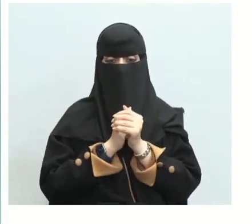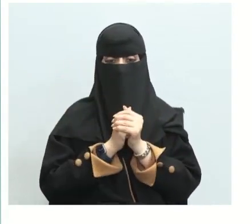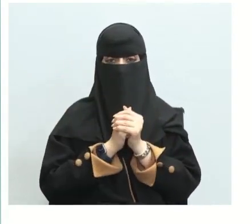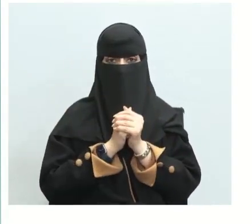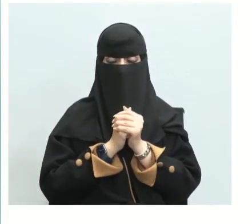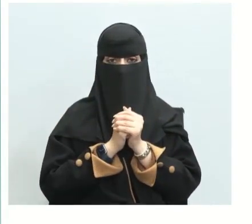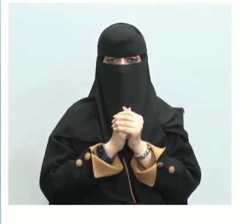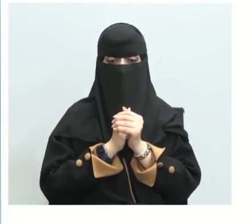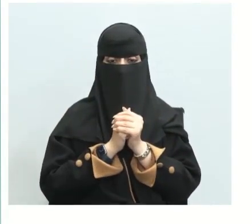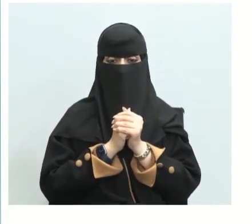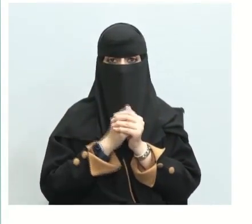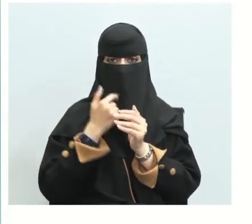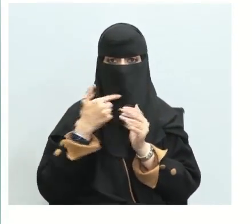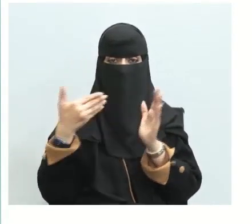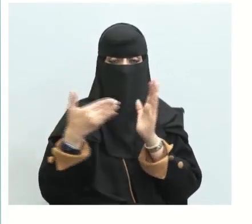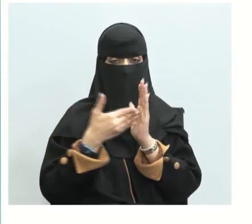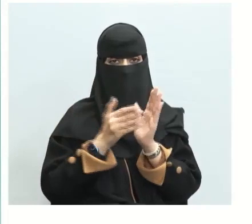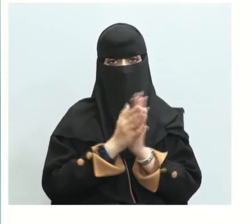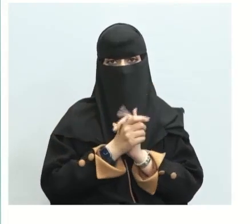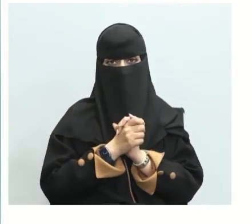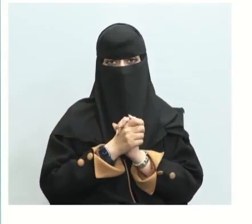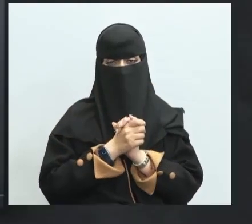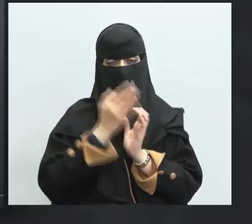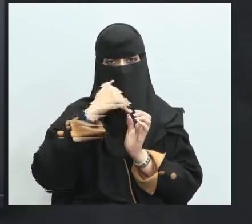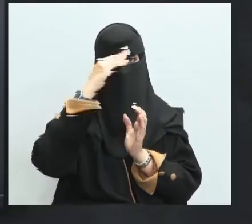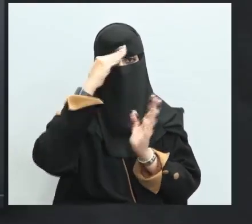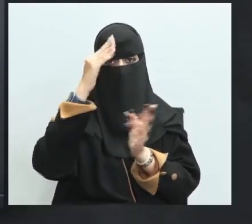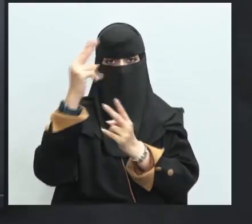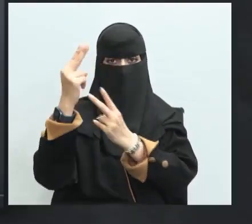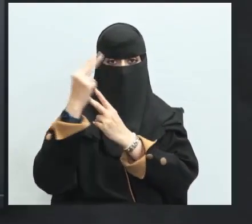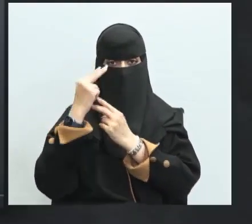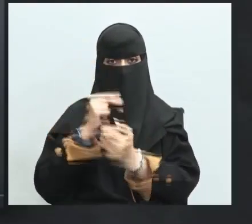شكرا لكم على حسن المتابعة.